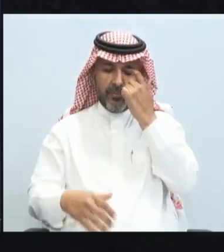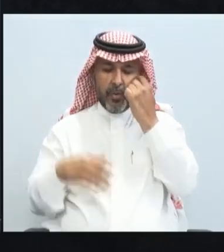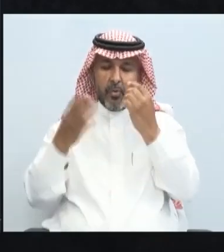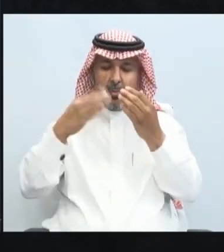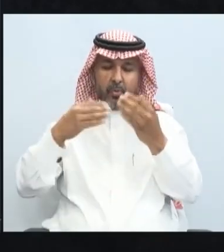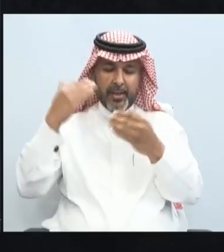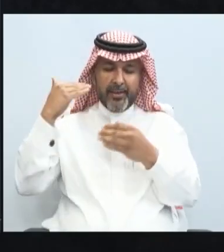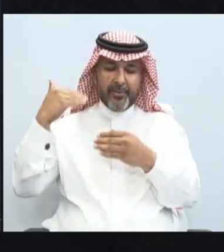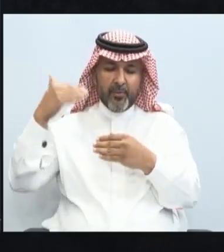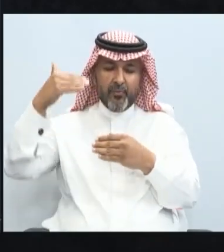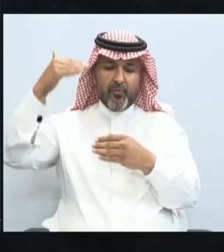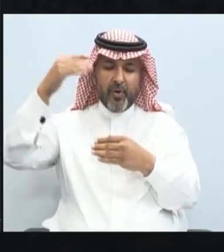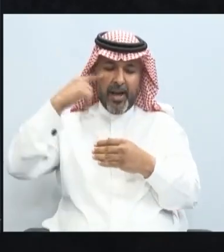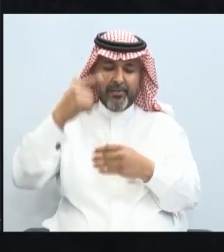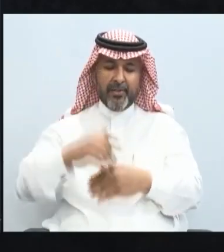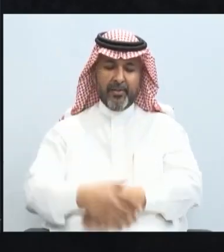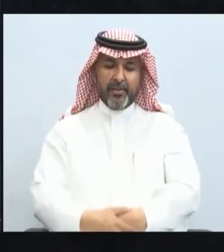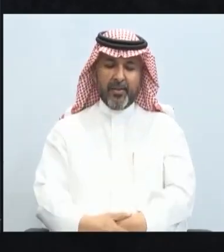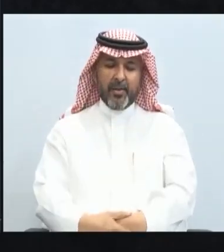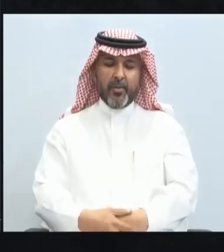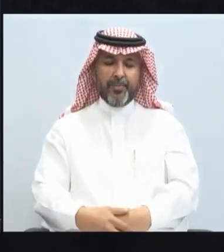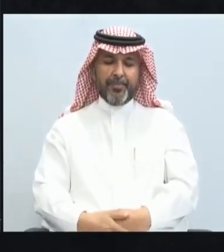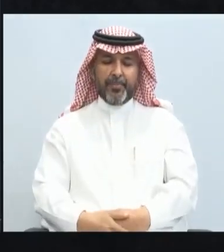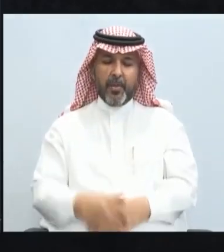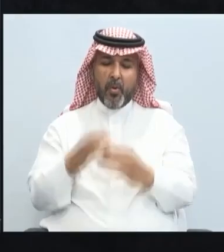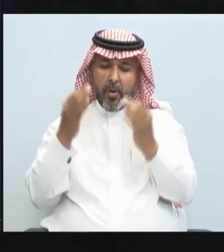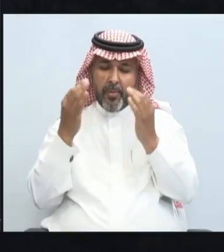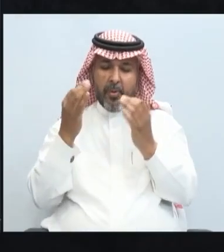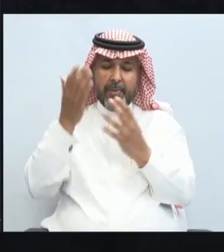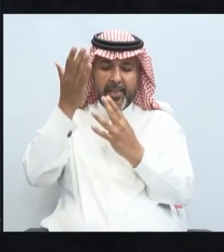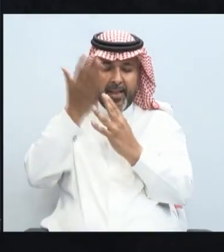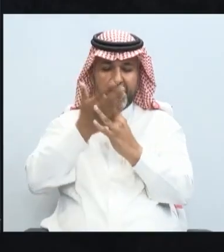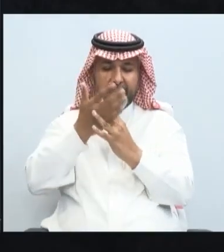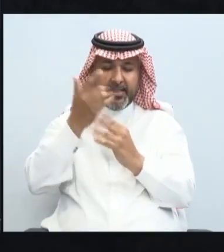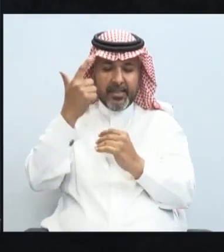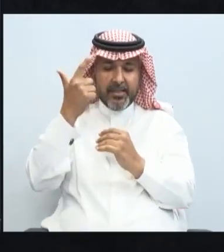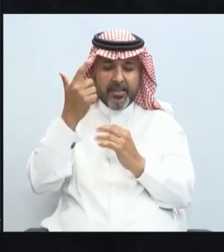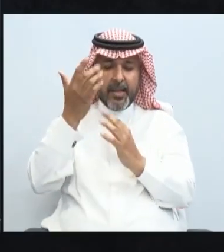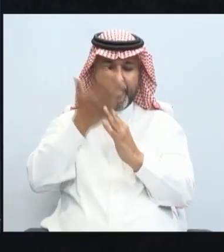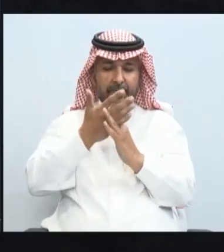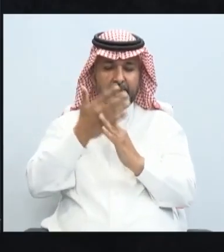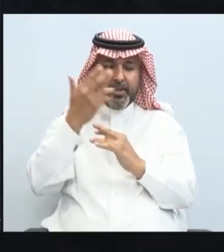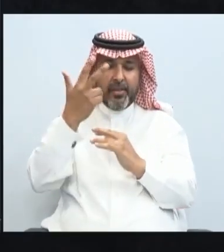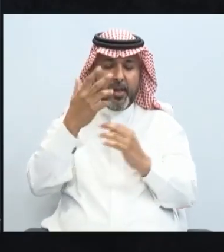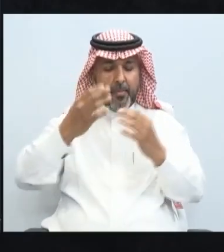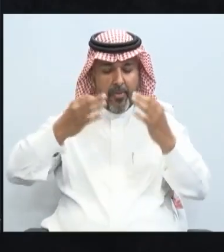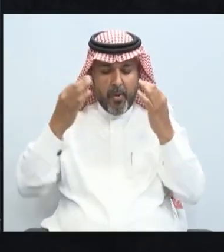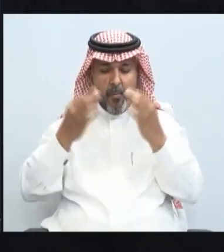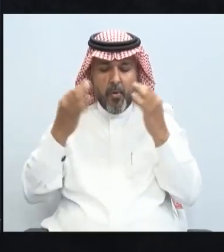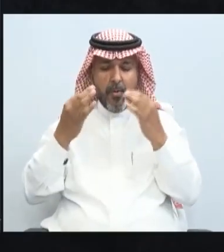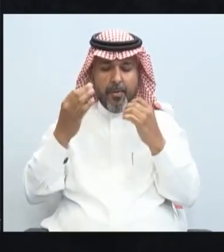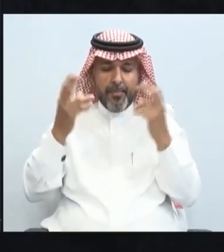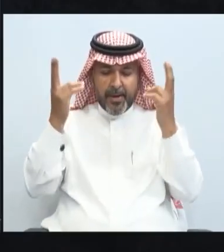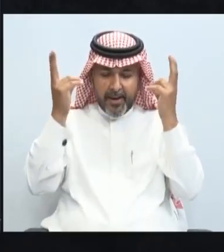الرياضيات في الحقيقه سواء الفصل السابع او الفصل الثامن هي من الفصول المهمه في يعني مسيرتك انت